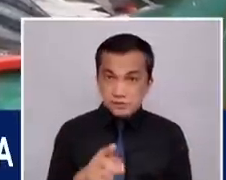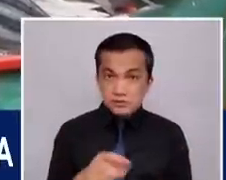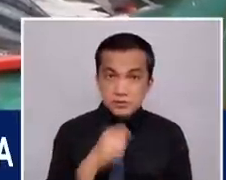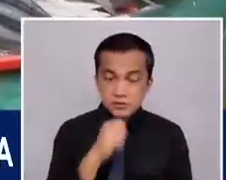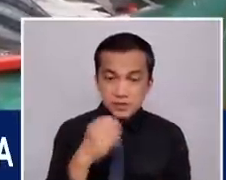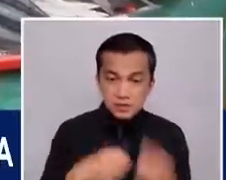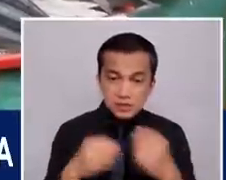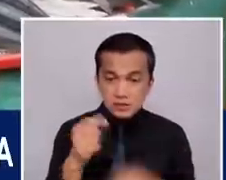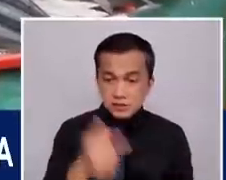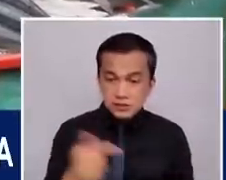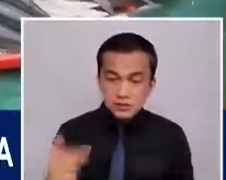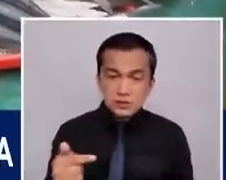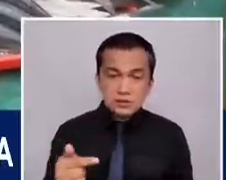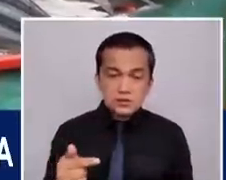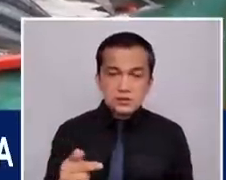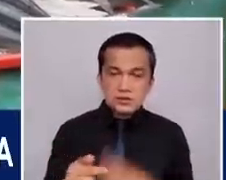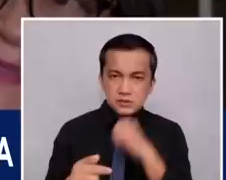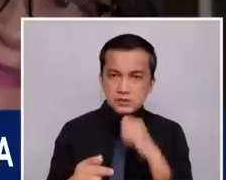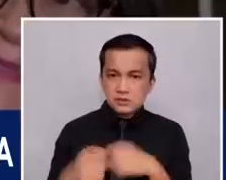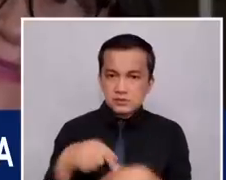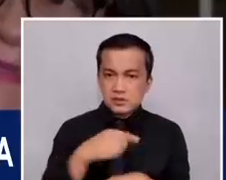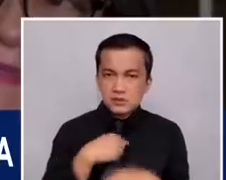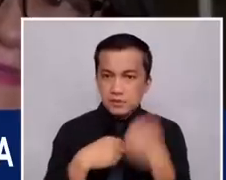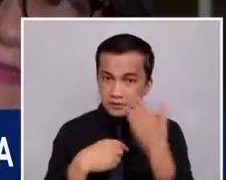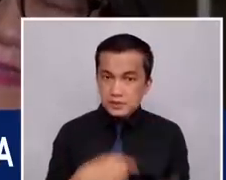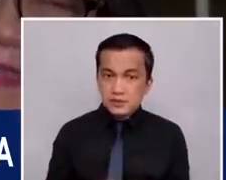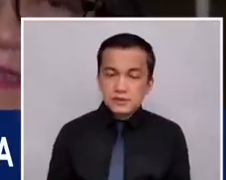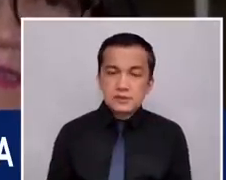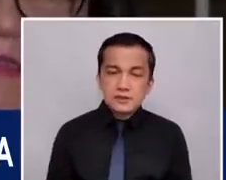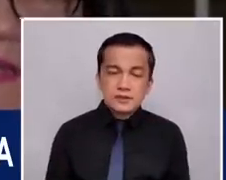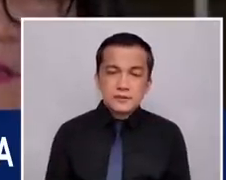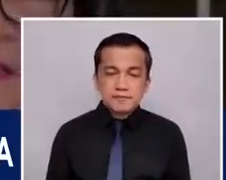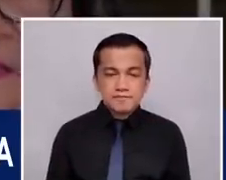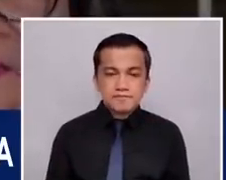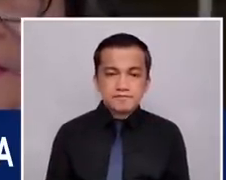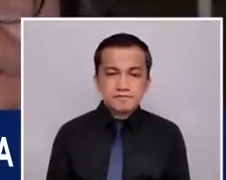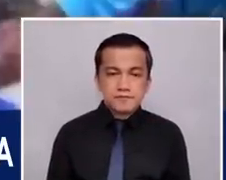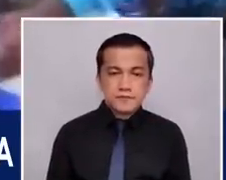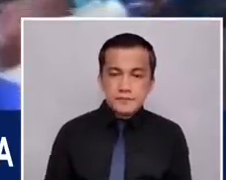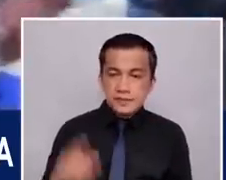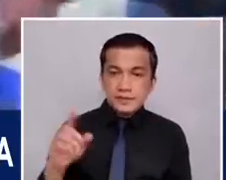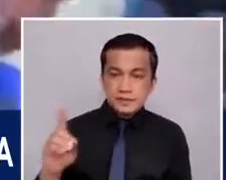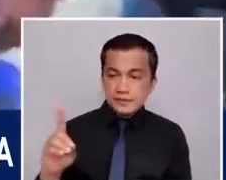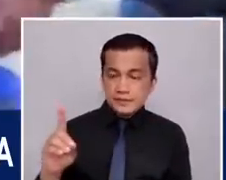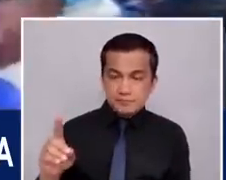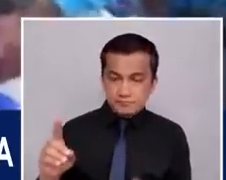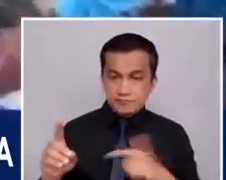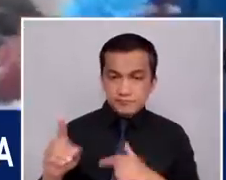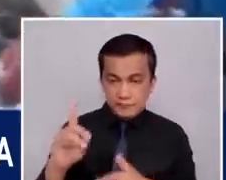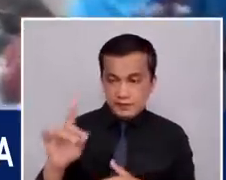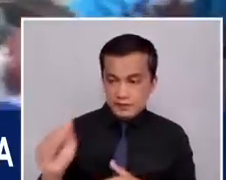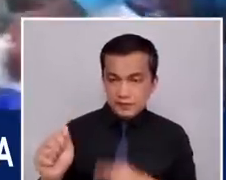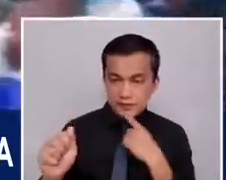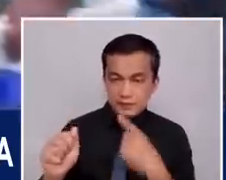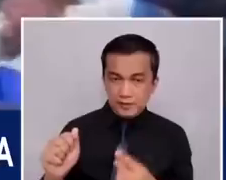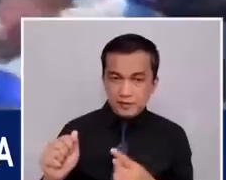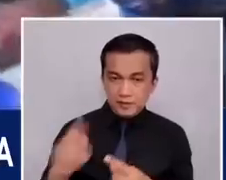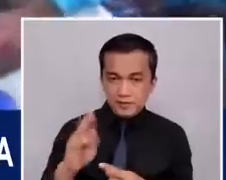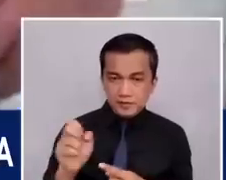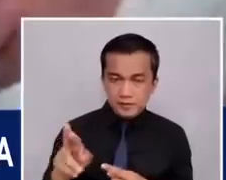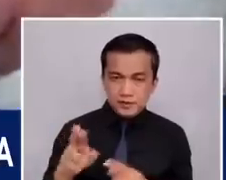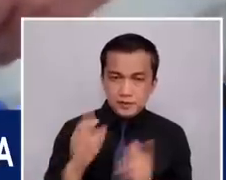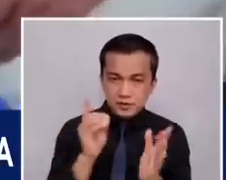galunggong, hindi naman siguro tayo mamamatay. Nanindigan naman ang Department of Agriculture at BIFAR na nakabase sa datos